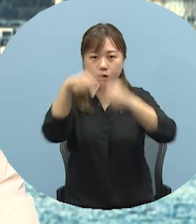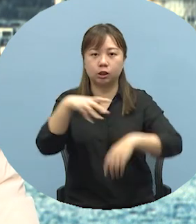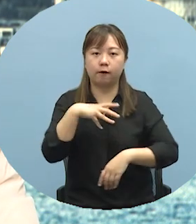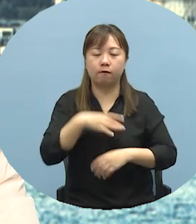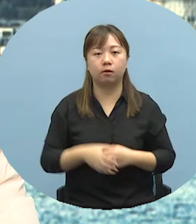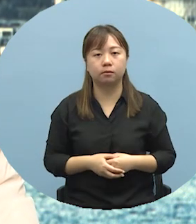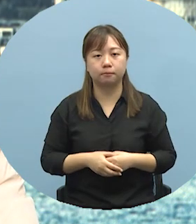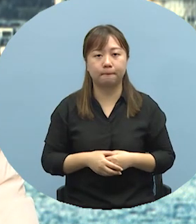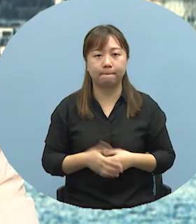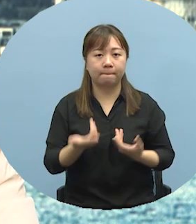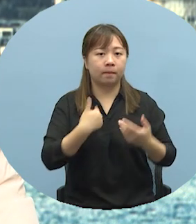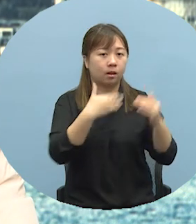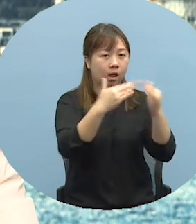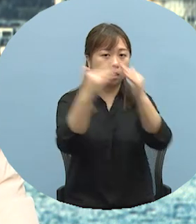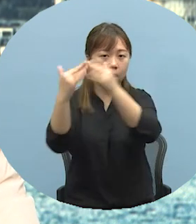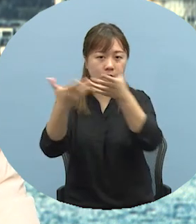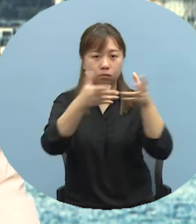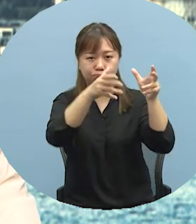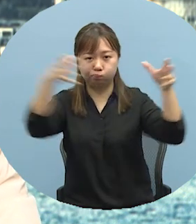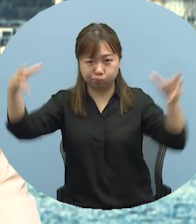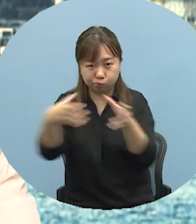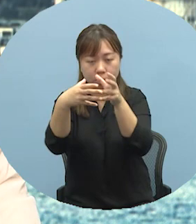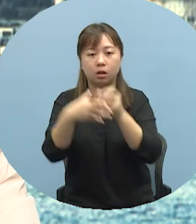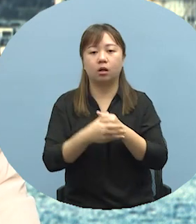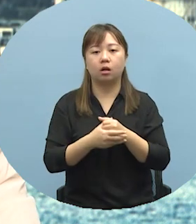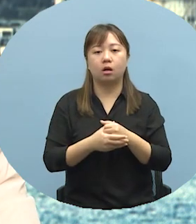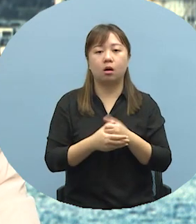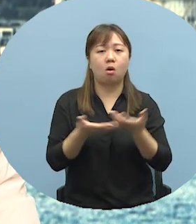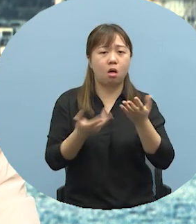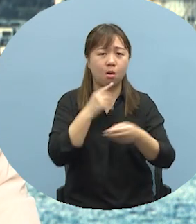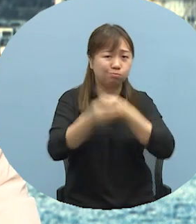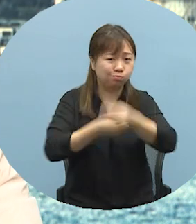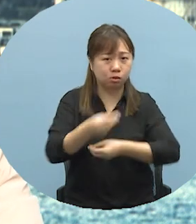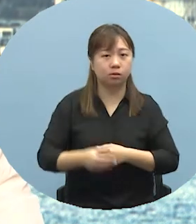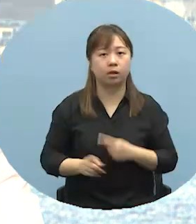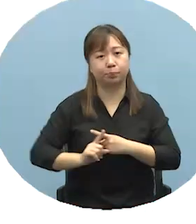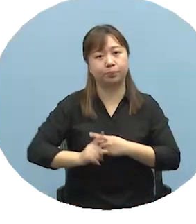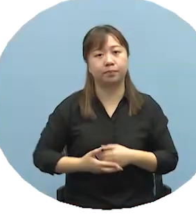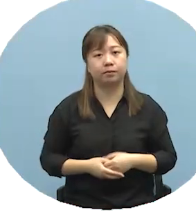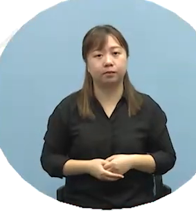況啦，即係如果有啲跨家庭嘅聚集嘅話咧，就可能有啲傳播嘅。